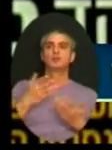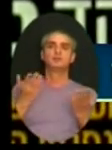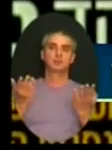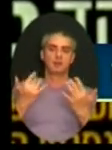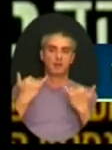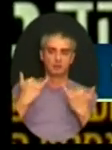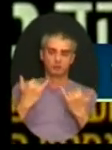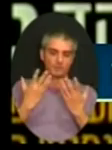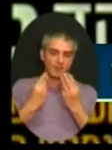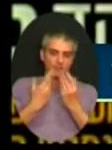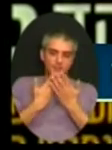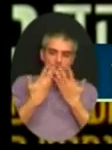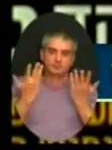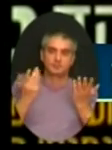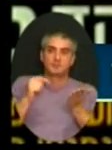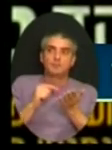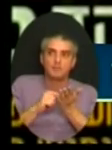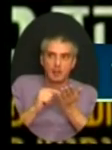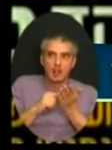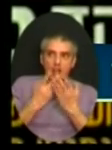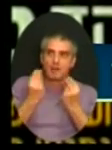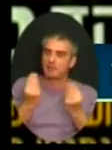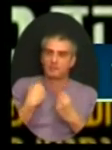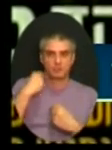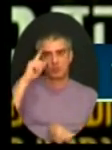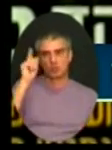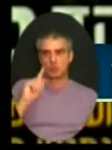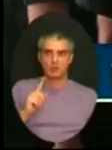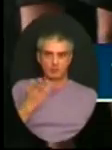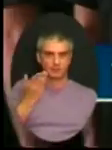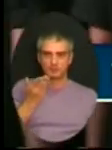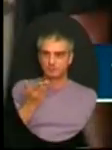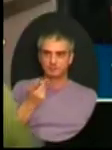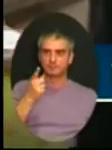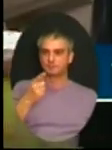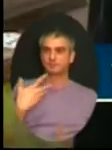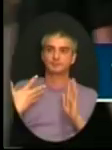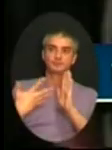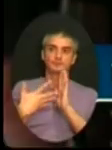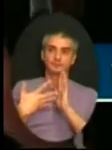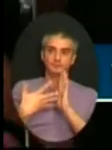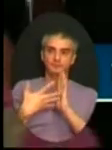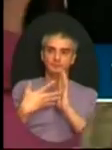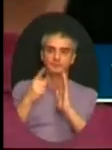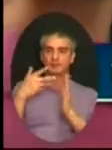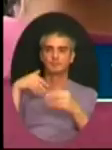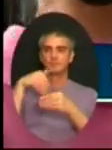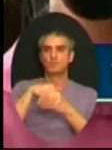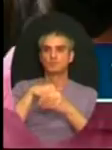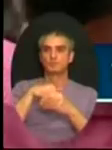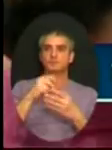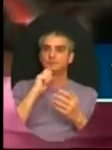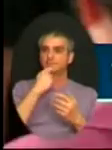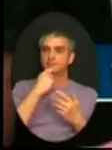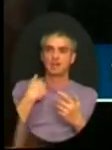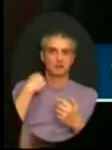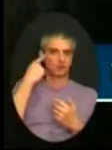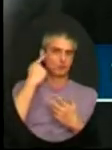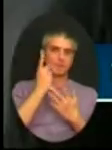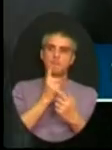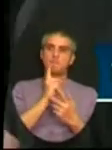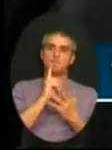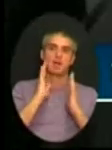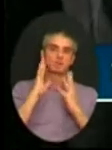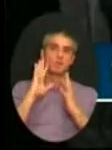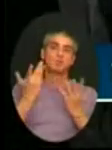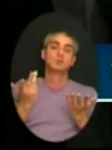כרגע רב הנסתר על הגלוי, מפני שהרבה דברים אנחנו לא יודעים, מדובר בחקירות שהן בחדרי חדרים, אנחנו יודעים מעט מאוד